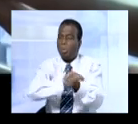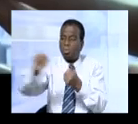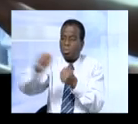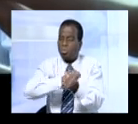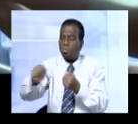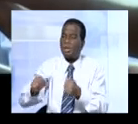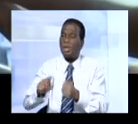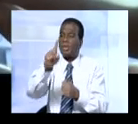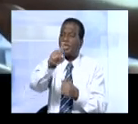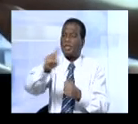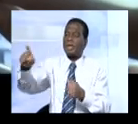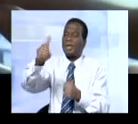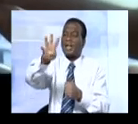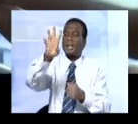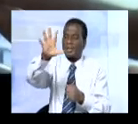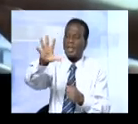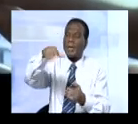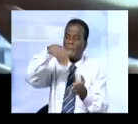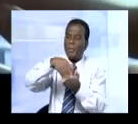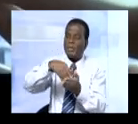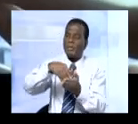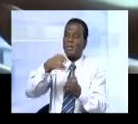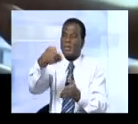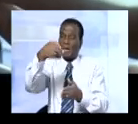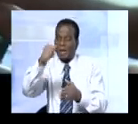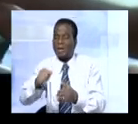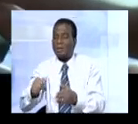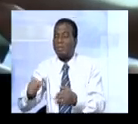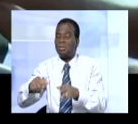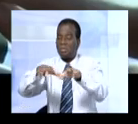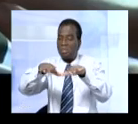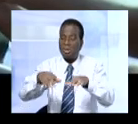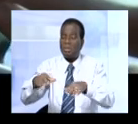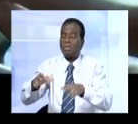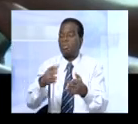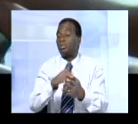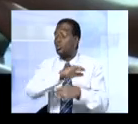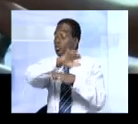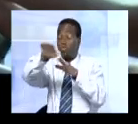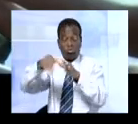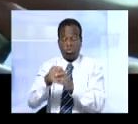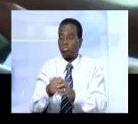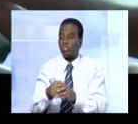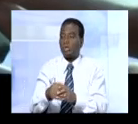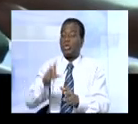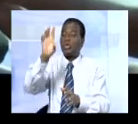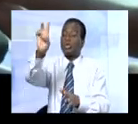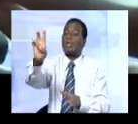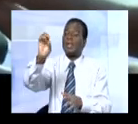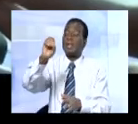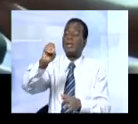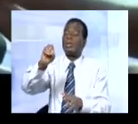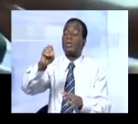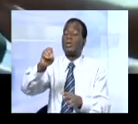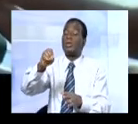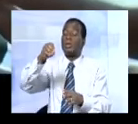145 000 hectares de cultures pérennes ravagées, 8 000 hectares de reboisement détruits, 70 000 hectares de